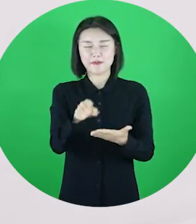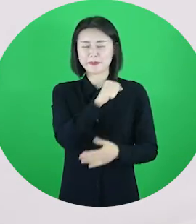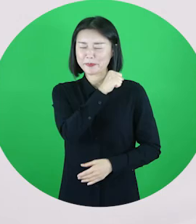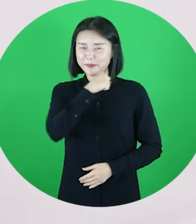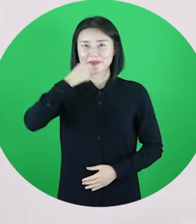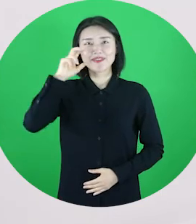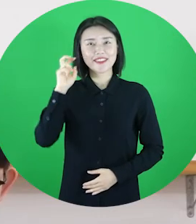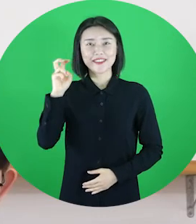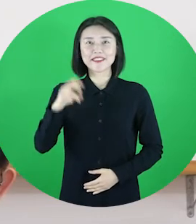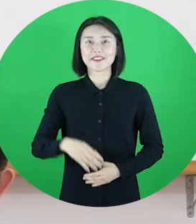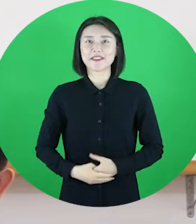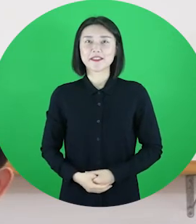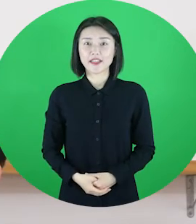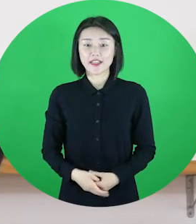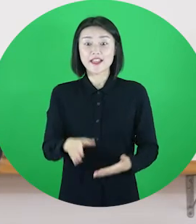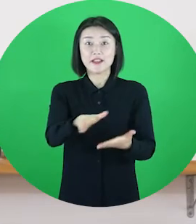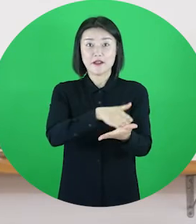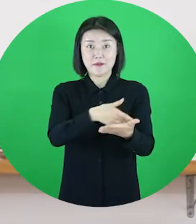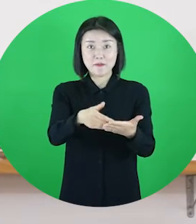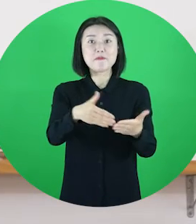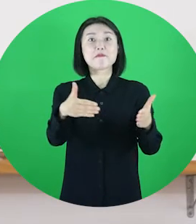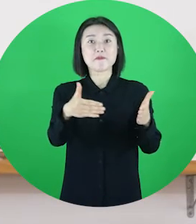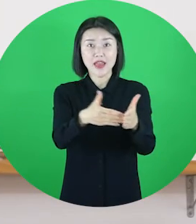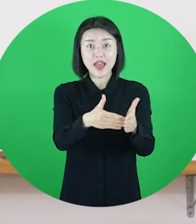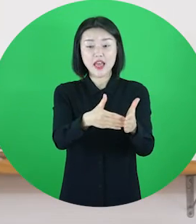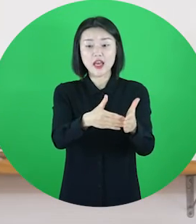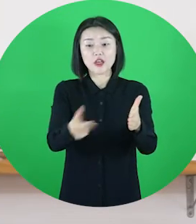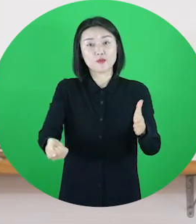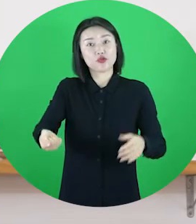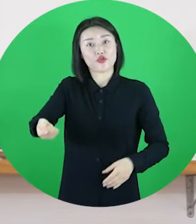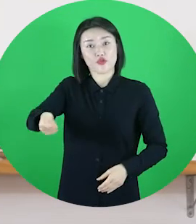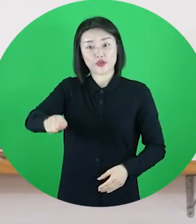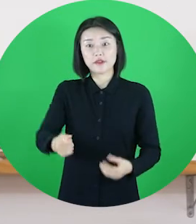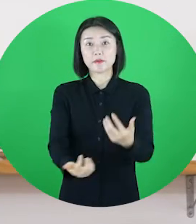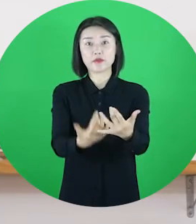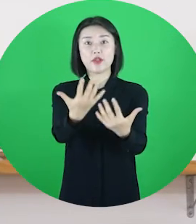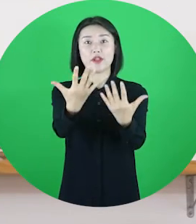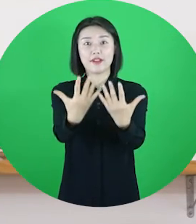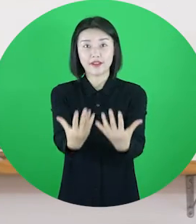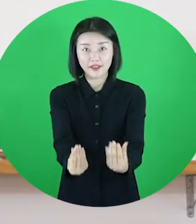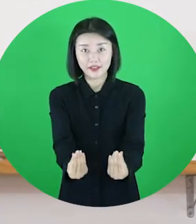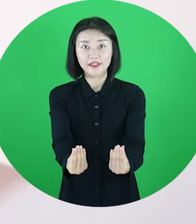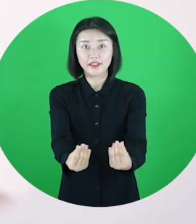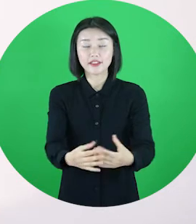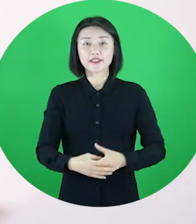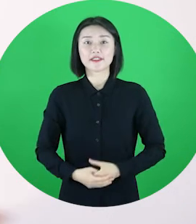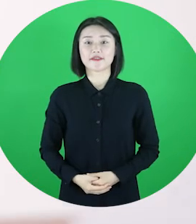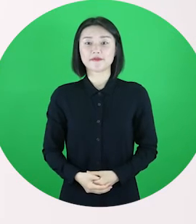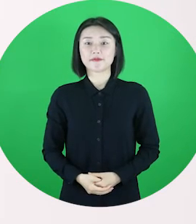맛있어졌을 거예요. 자, 잘 볶아진 것 같으니까 이제 불을 끄도록 하겠습니다.